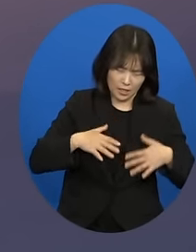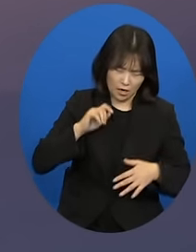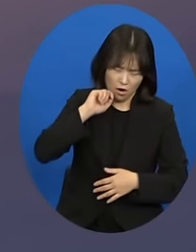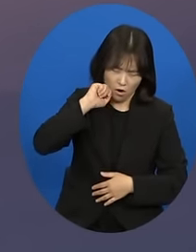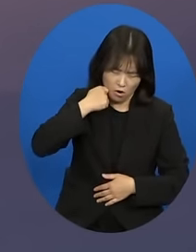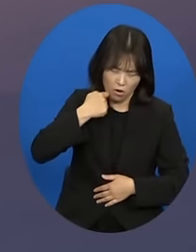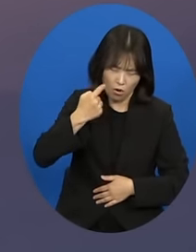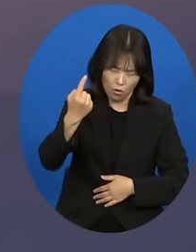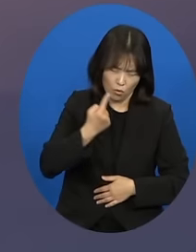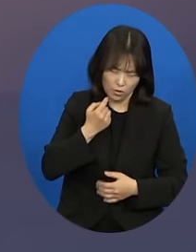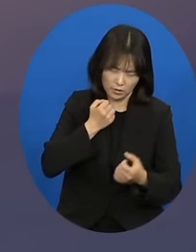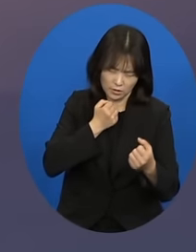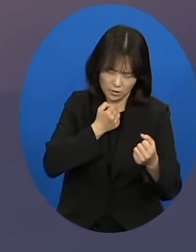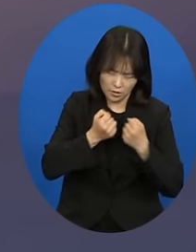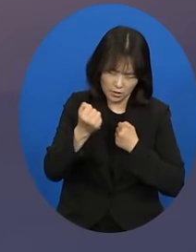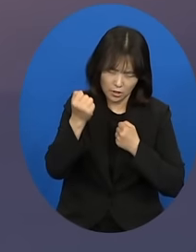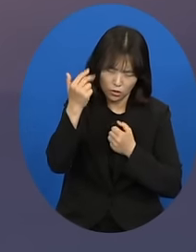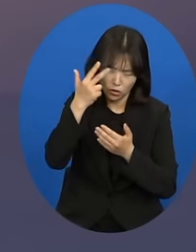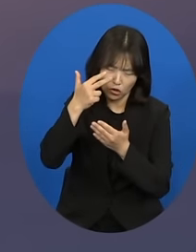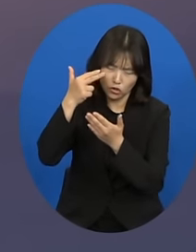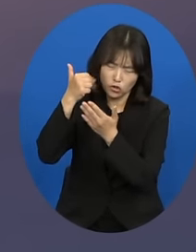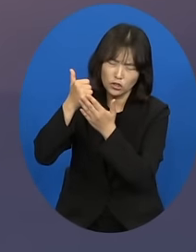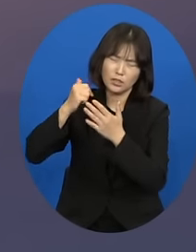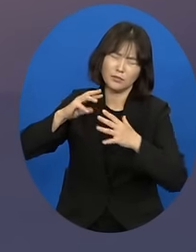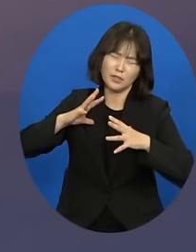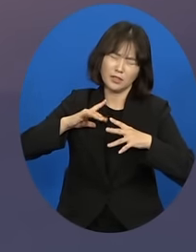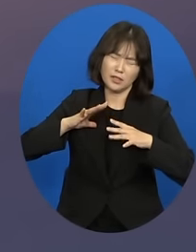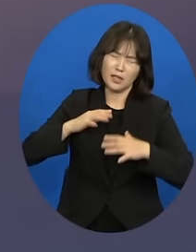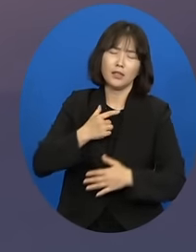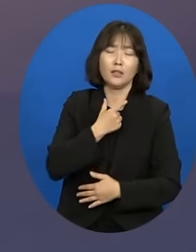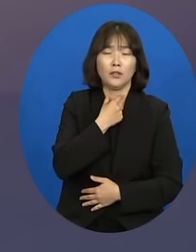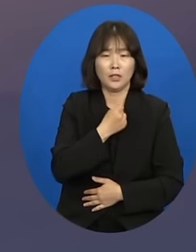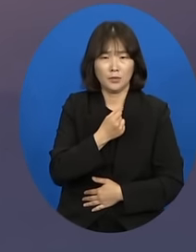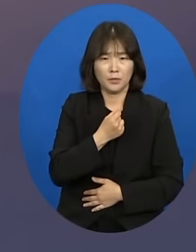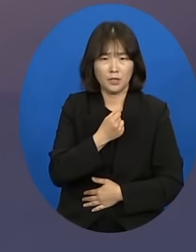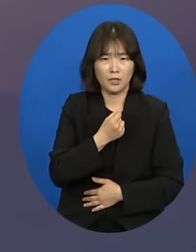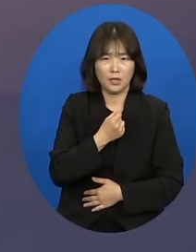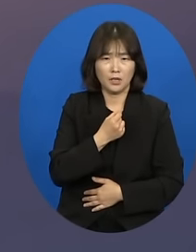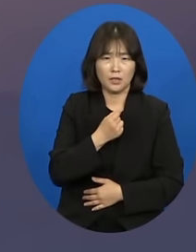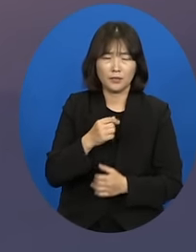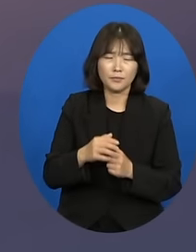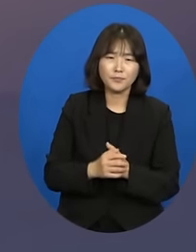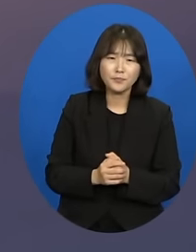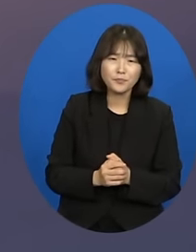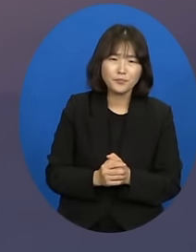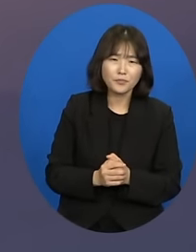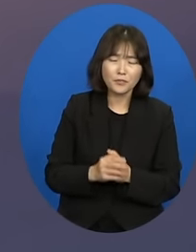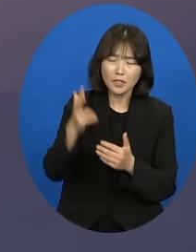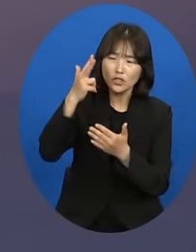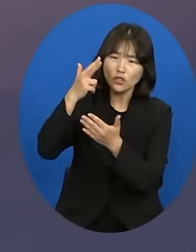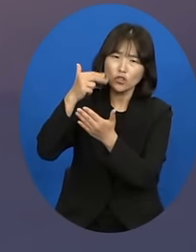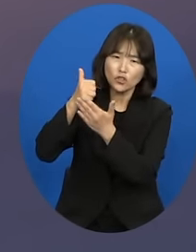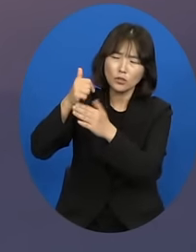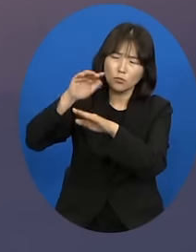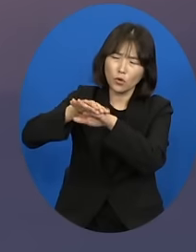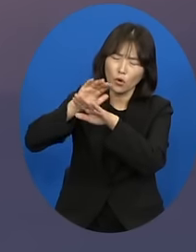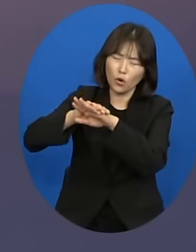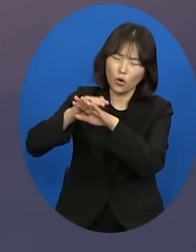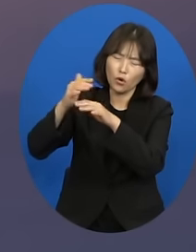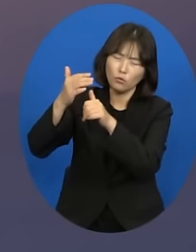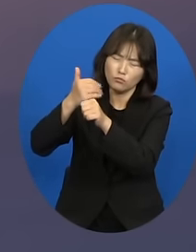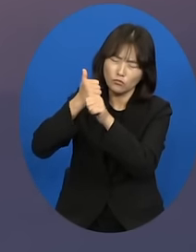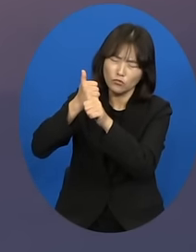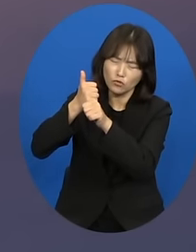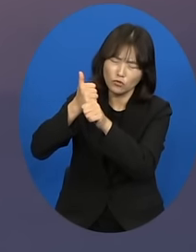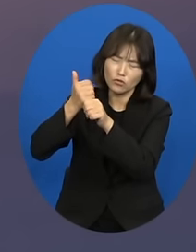있더라도 저는 오직 주님을 자랑하겠습니다. 그리 아니하실지라도 주님의 손에 붙들리는 삶,